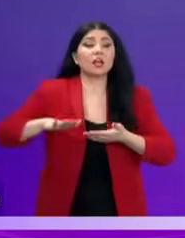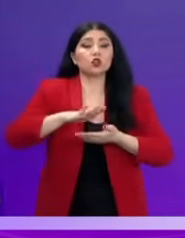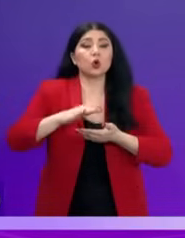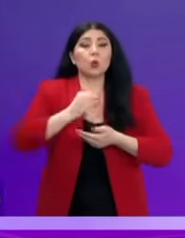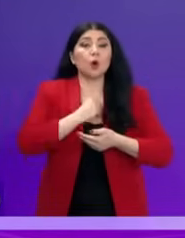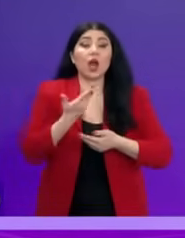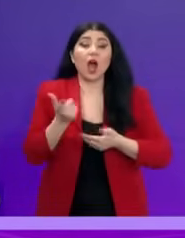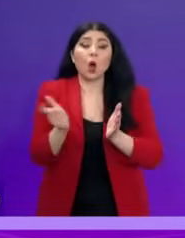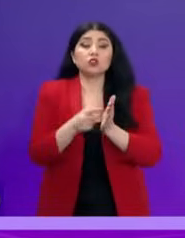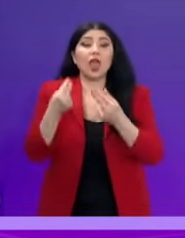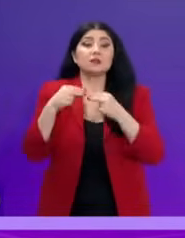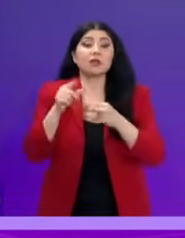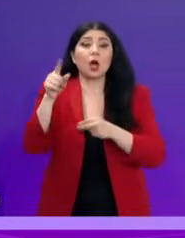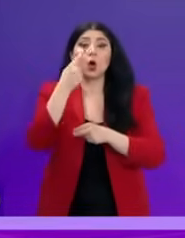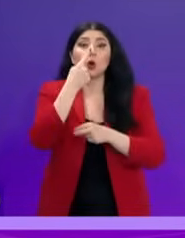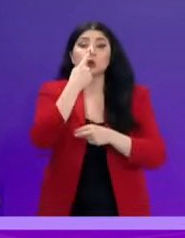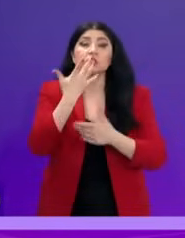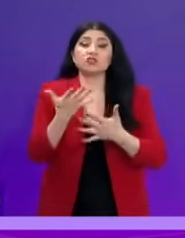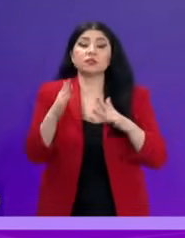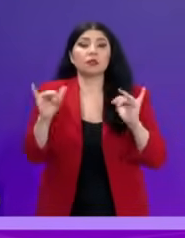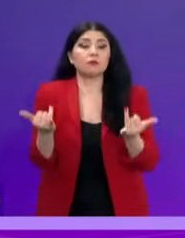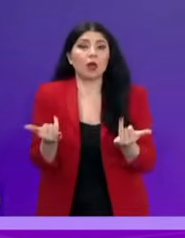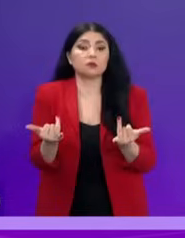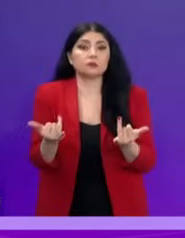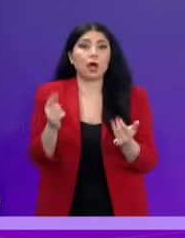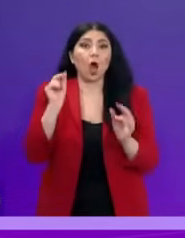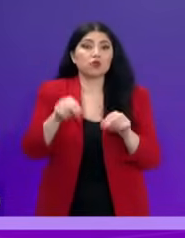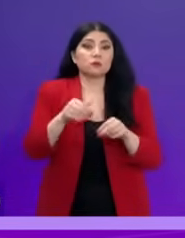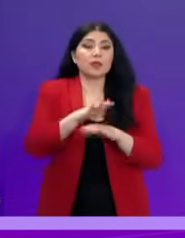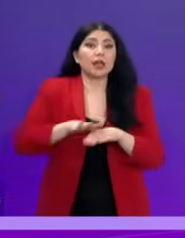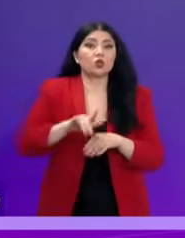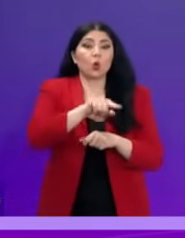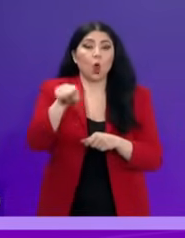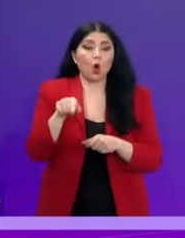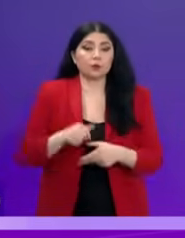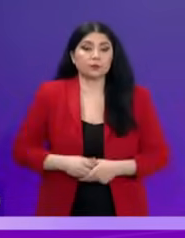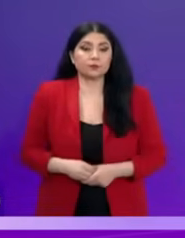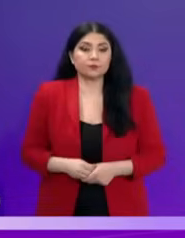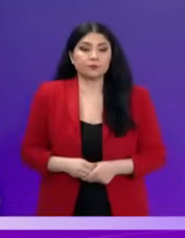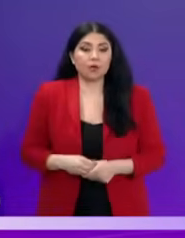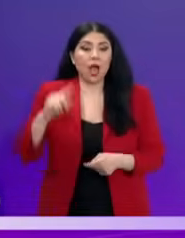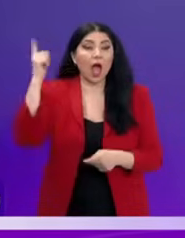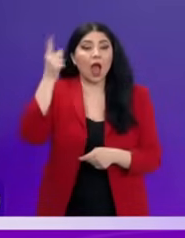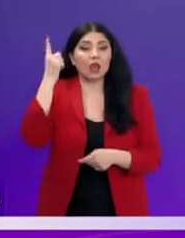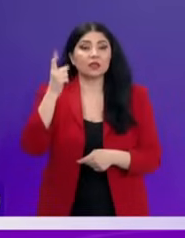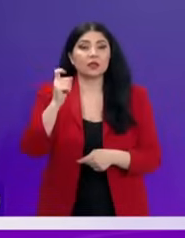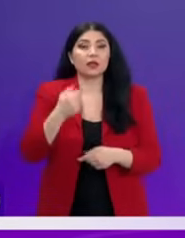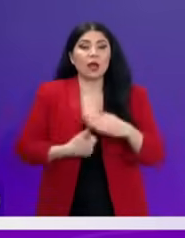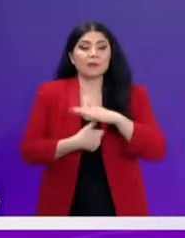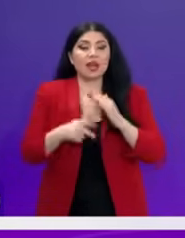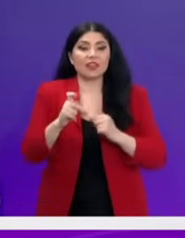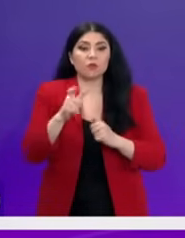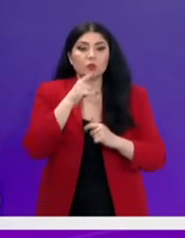Moscova. Așadar, alertă în capitala Kiev, unde au fost înregistrate mai